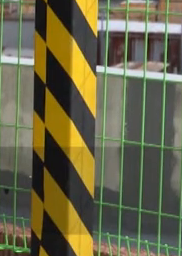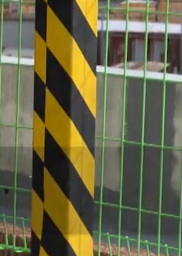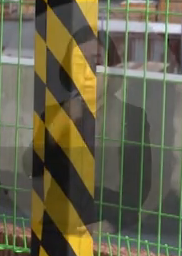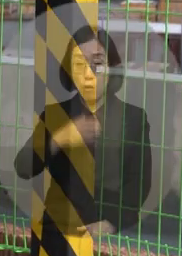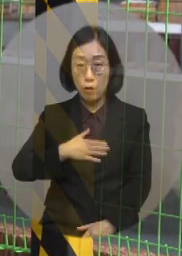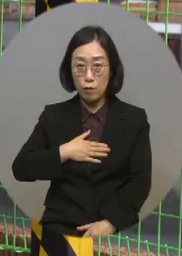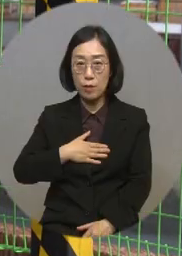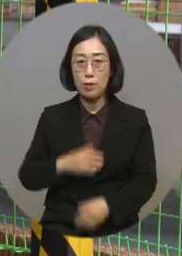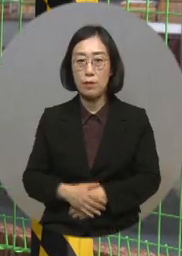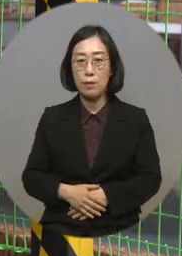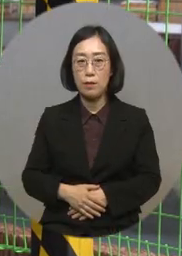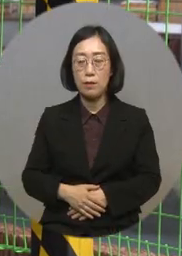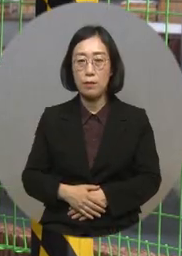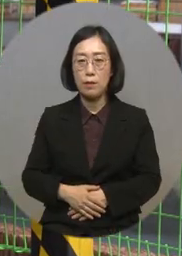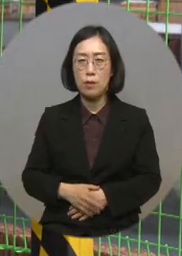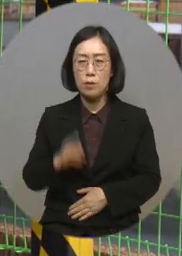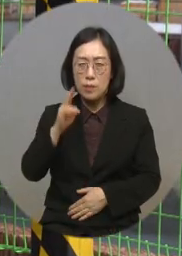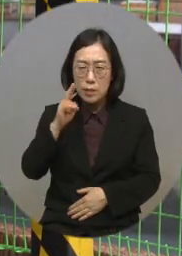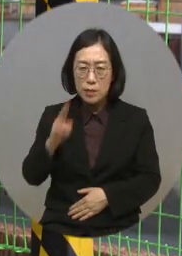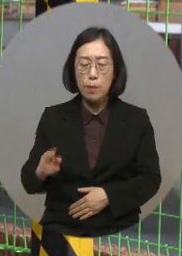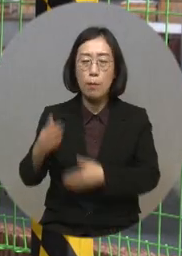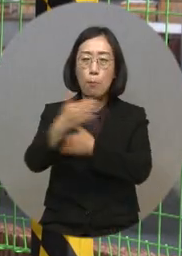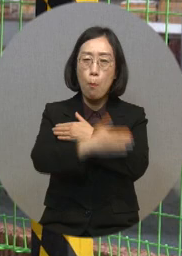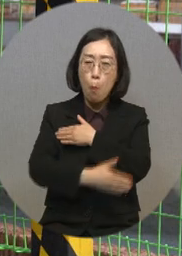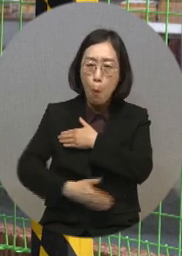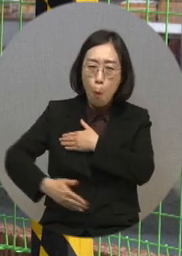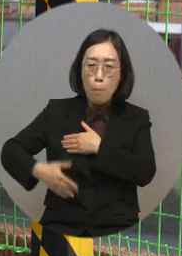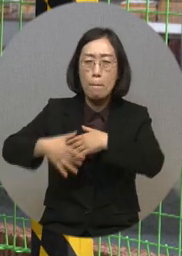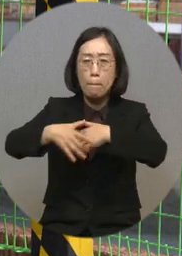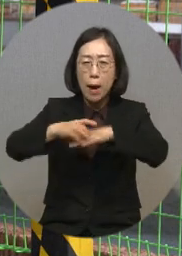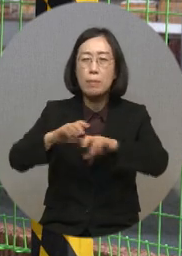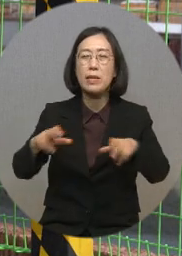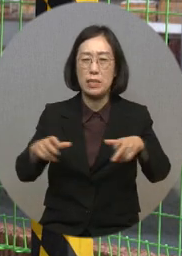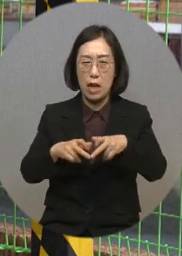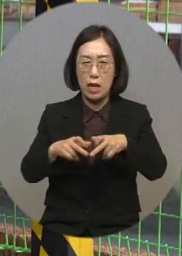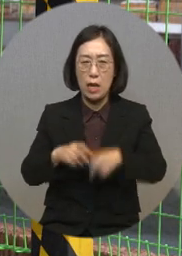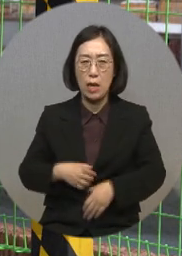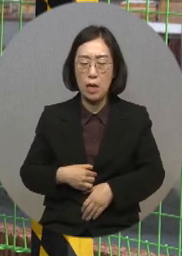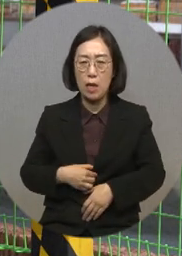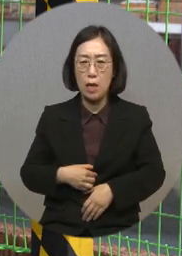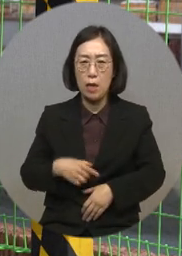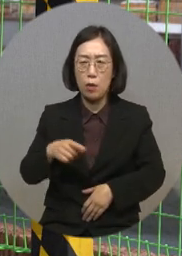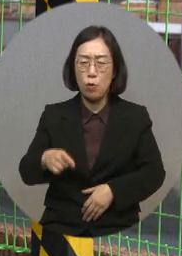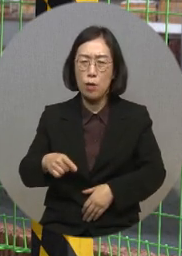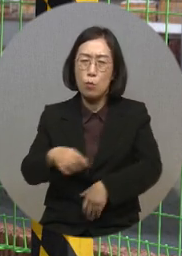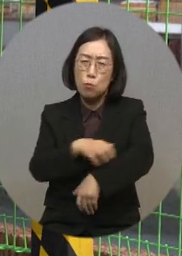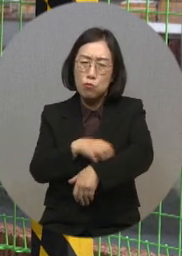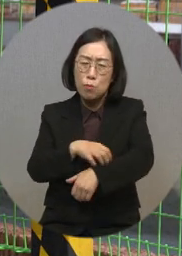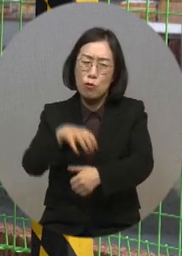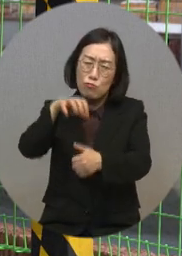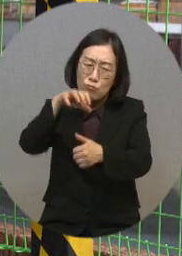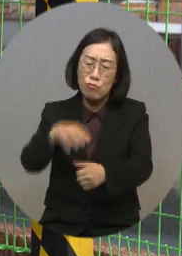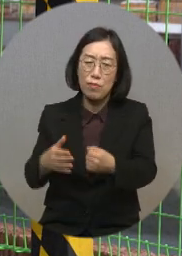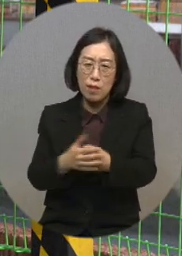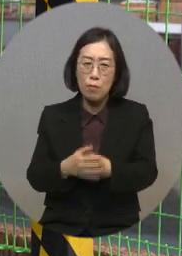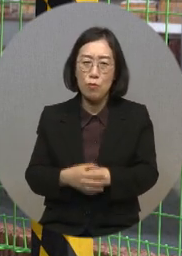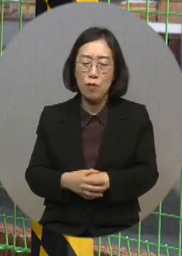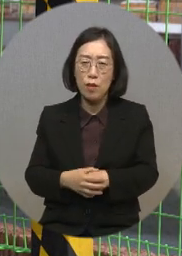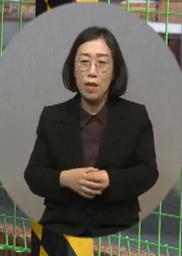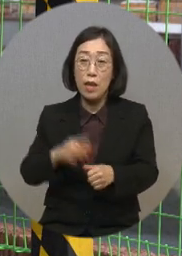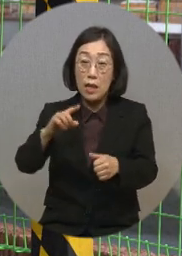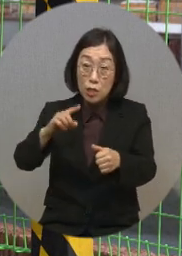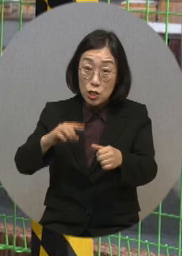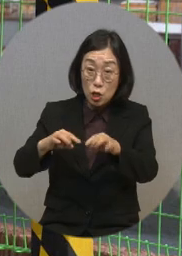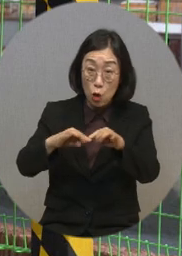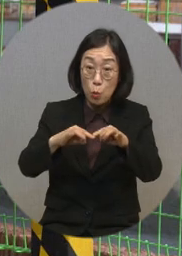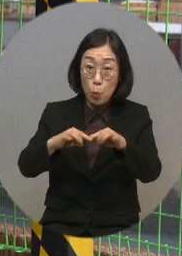저는 최중증 사지마비 장애인이거든요. 저는 이제 많은 제약이 있어서 이런 이제 스쿠터나 전동 휠체어를 이용하면